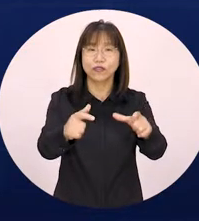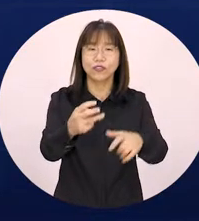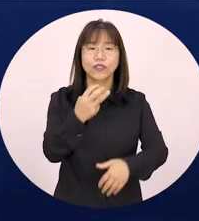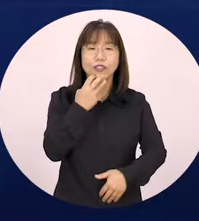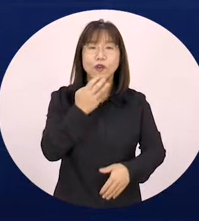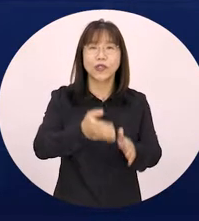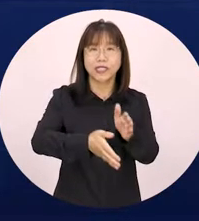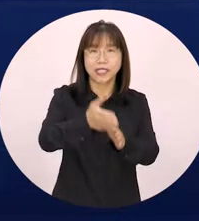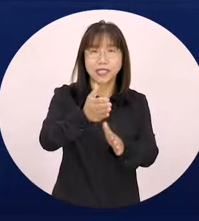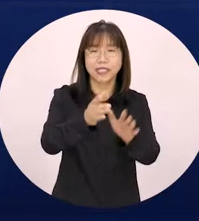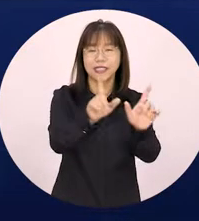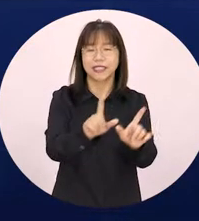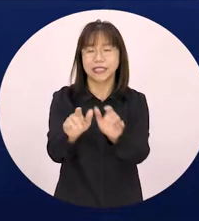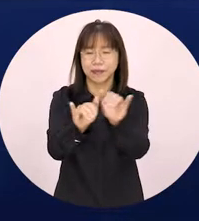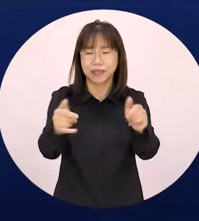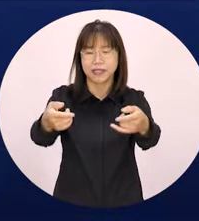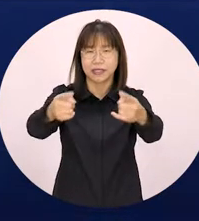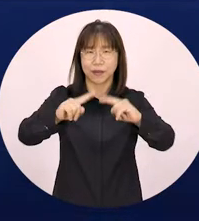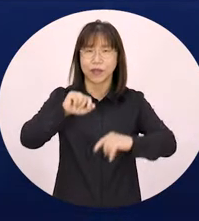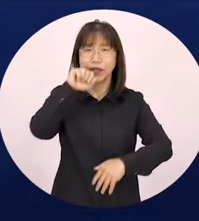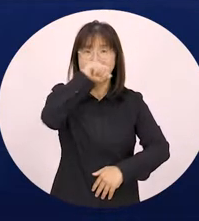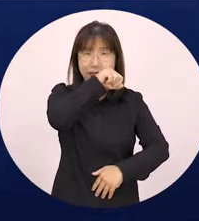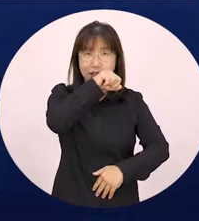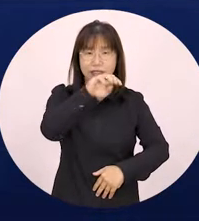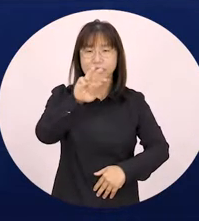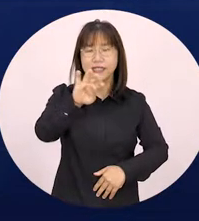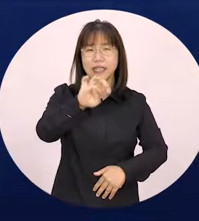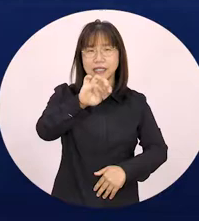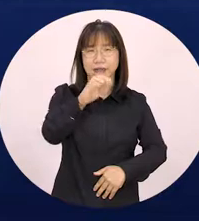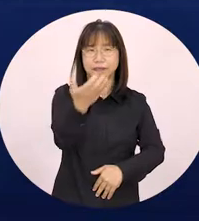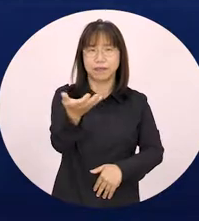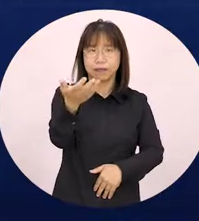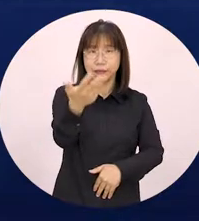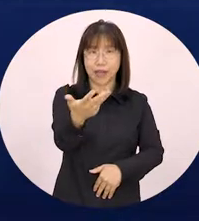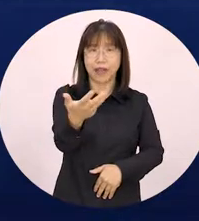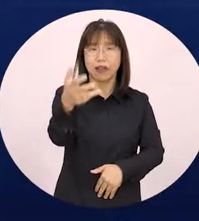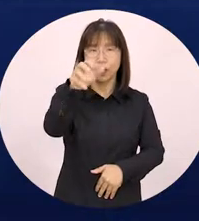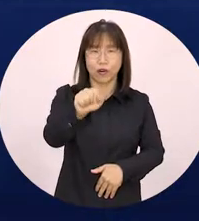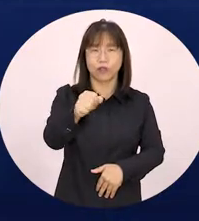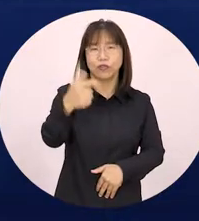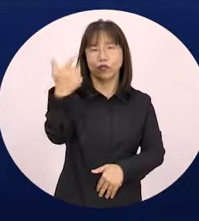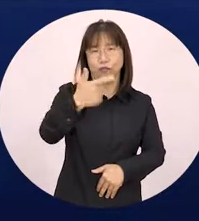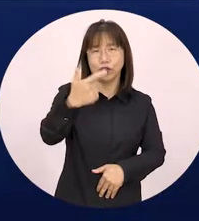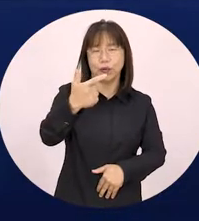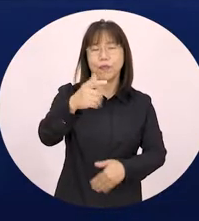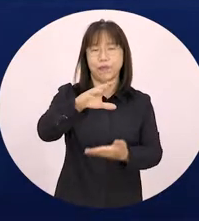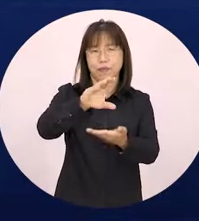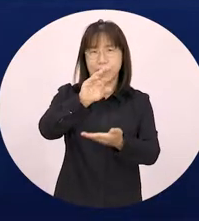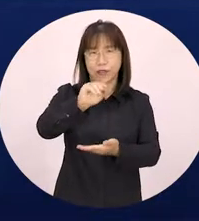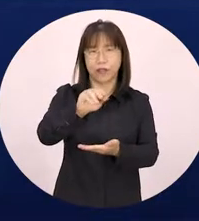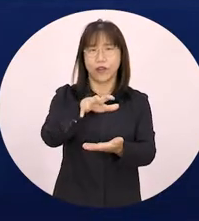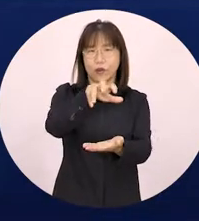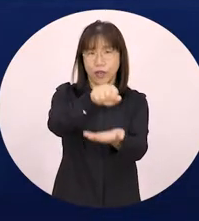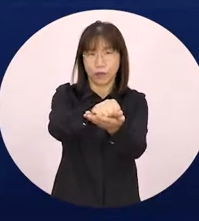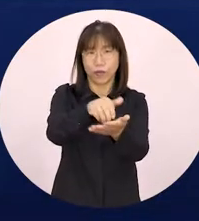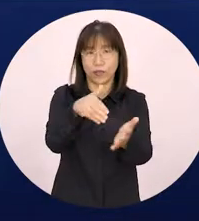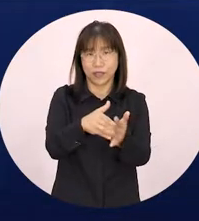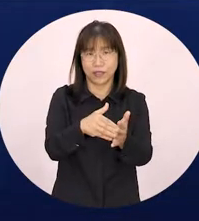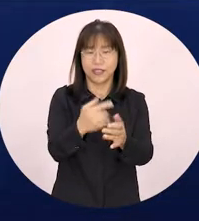강서구가 서울 시 시민 참일 예산으로 48억 2천 600만원을 내년도 예산으로 확보했습니다